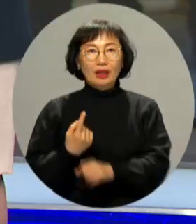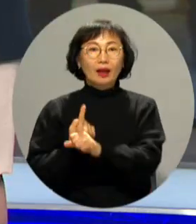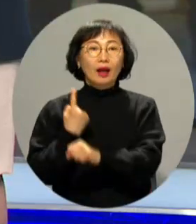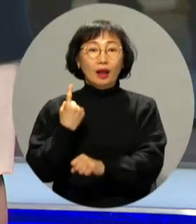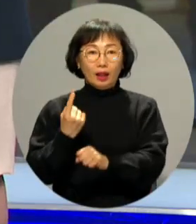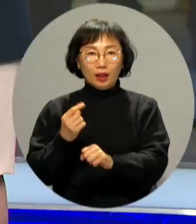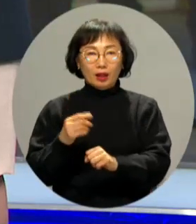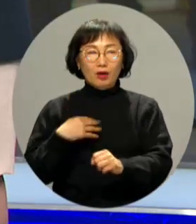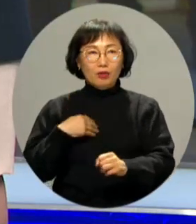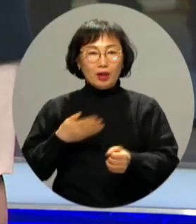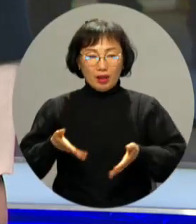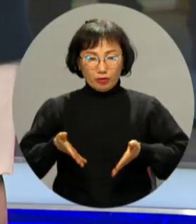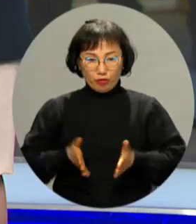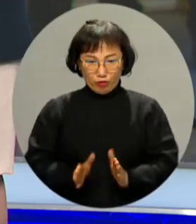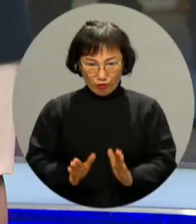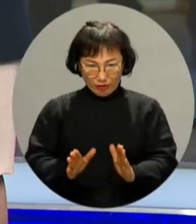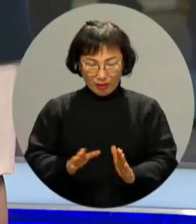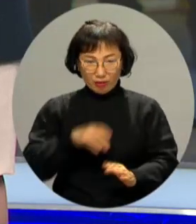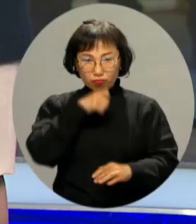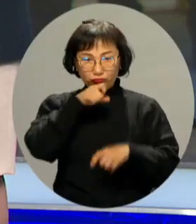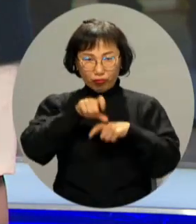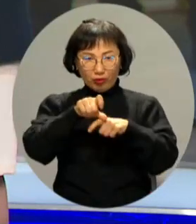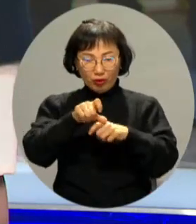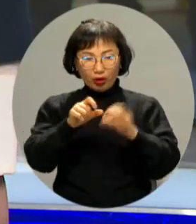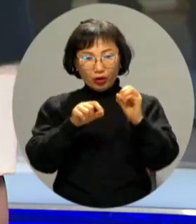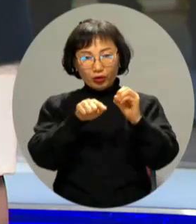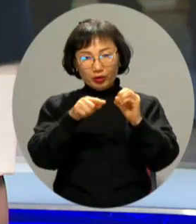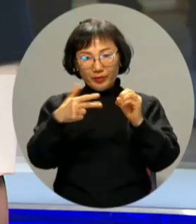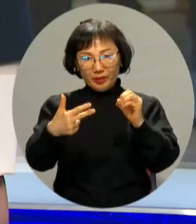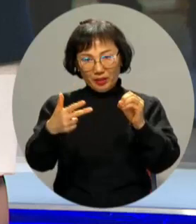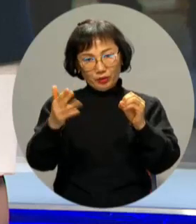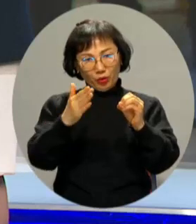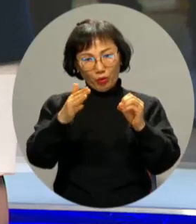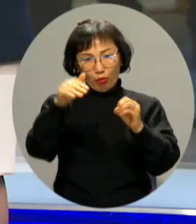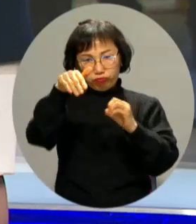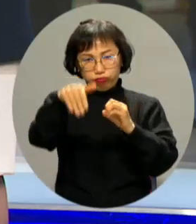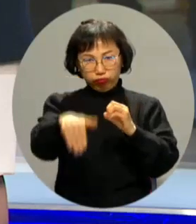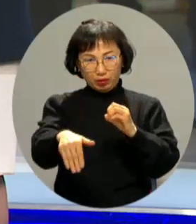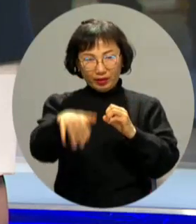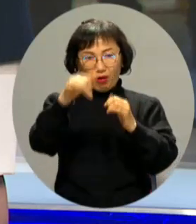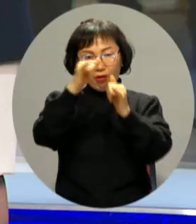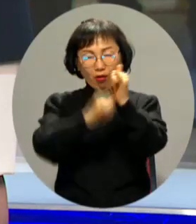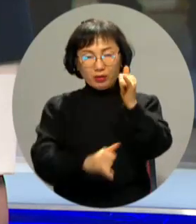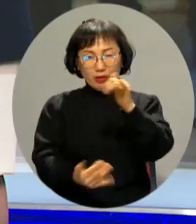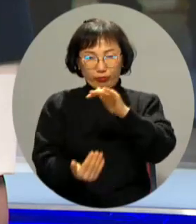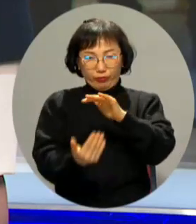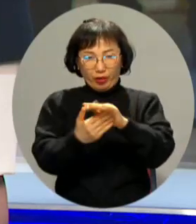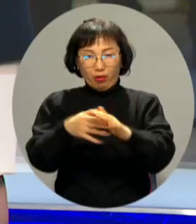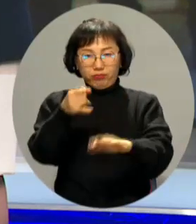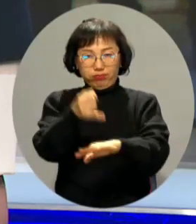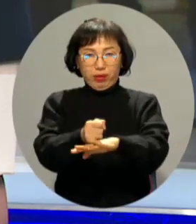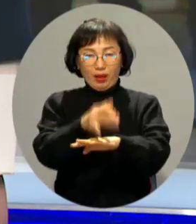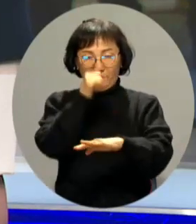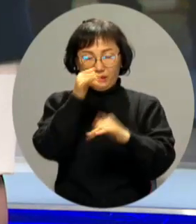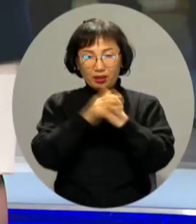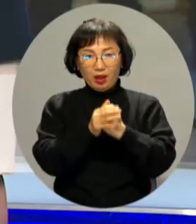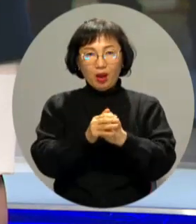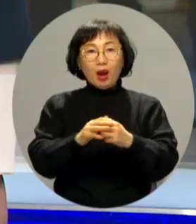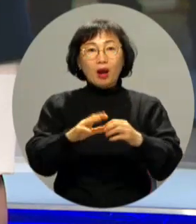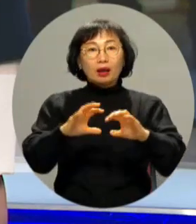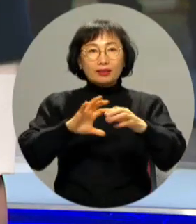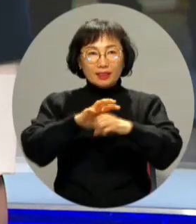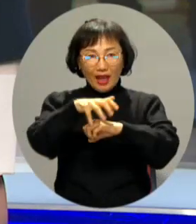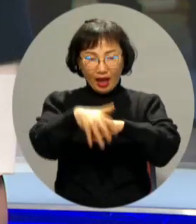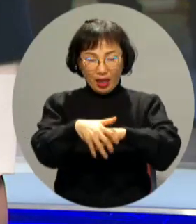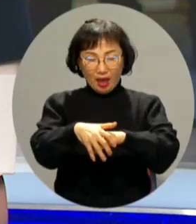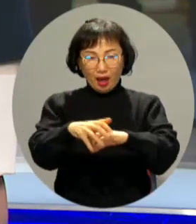지난해 우리나라 합계 출산율이 0.78명까지 떨어지며 역대 최저치를 갈아치웠습니다 oec 국가 중